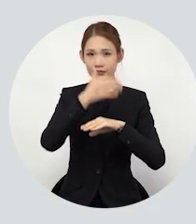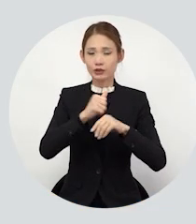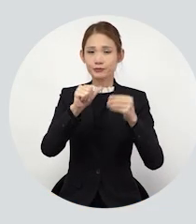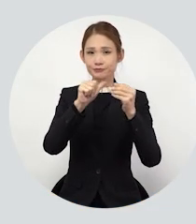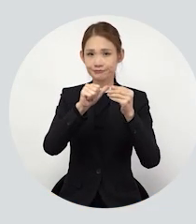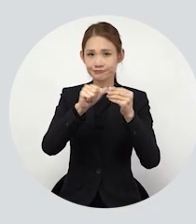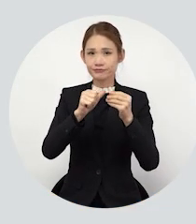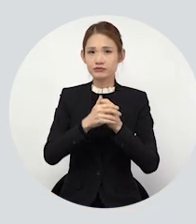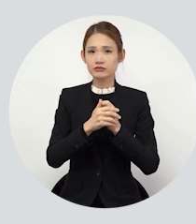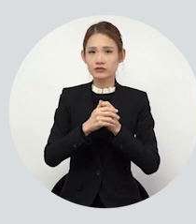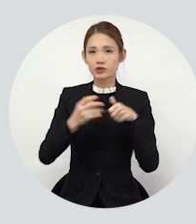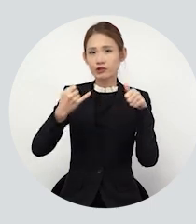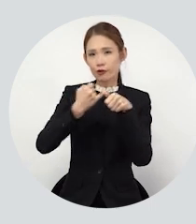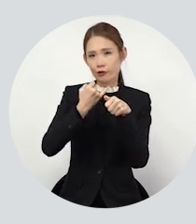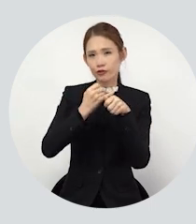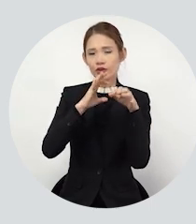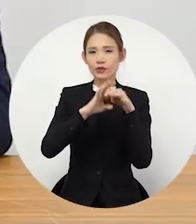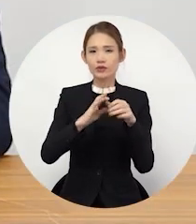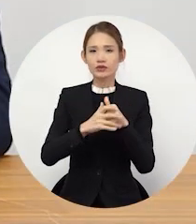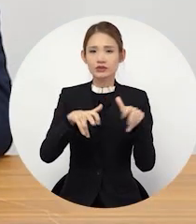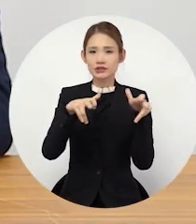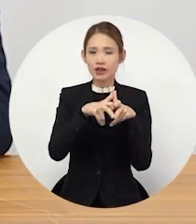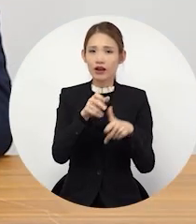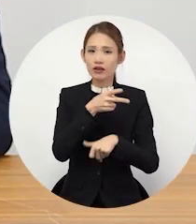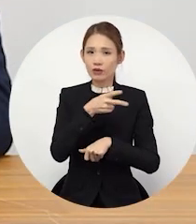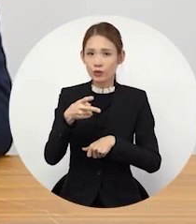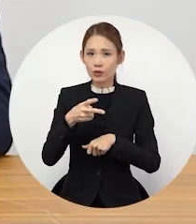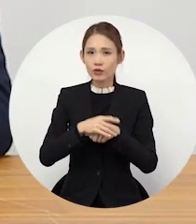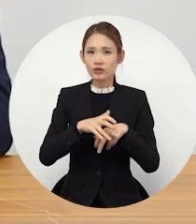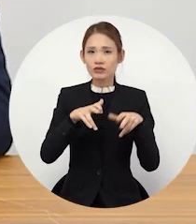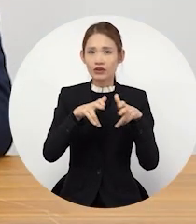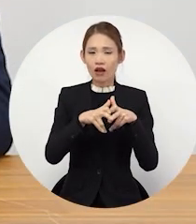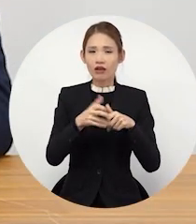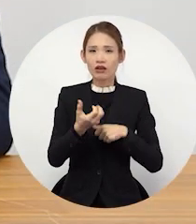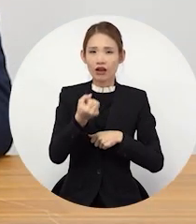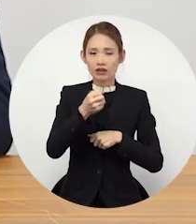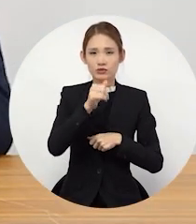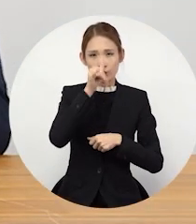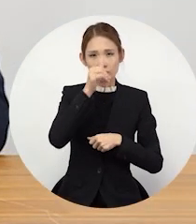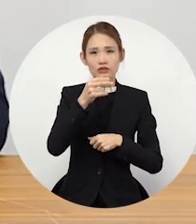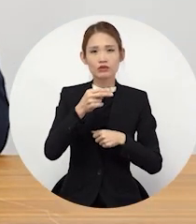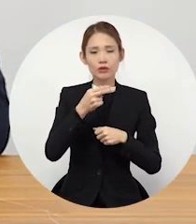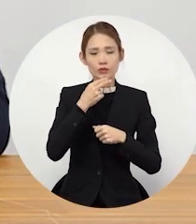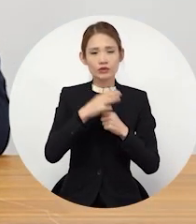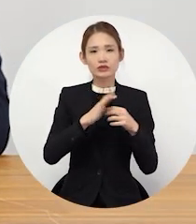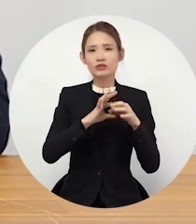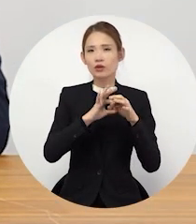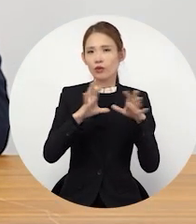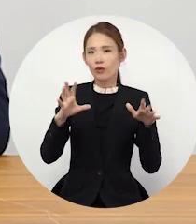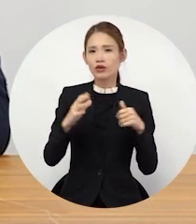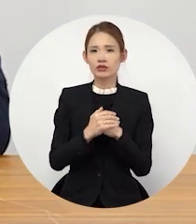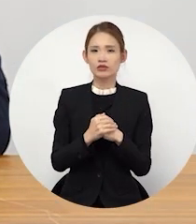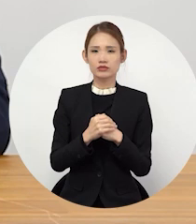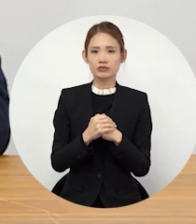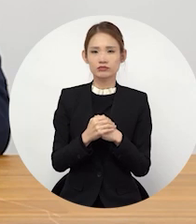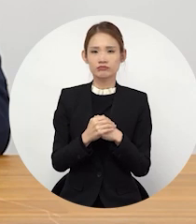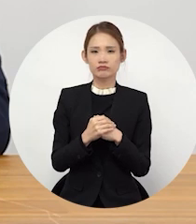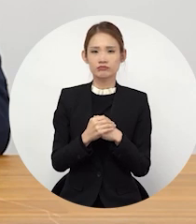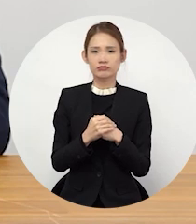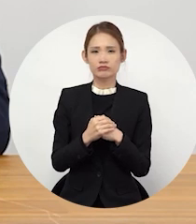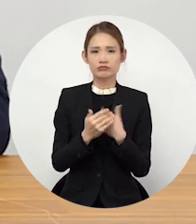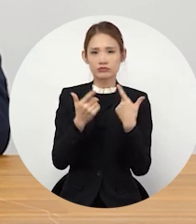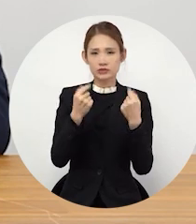자, 마지막 5번은 연애 얘기였죠. 그러니까 장애가 연애의 유무와 이렇게 결부될 수 없는 요소다라는 거는